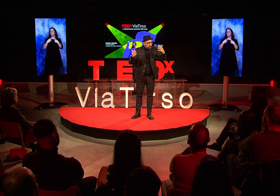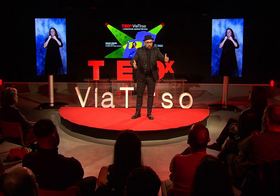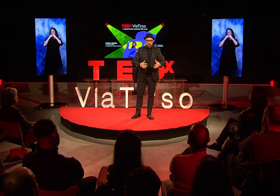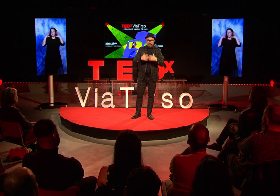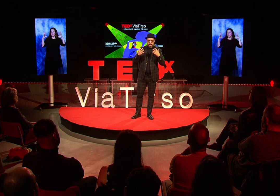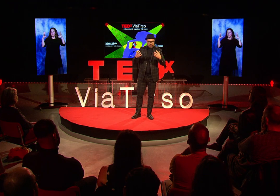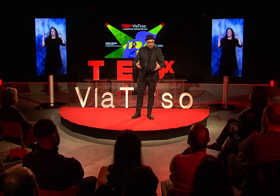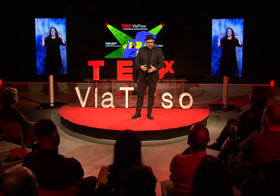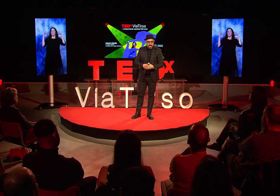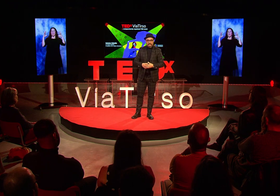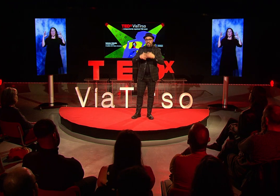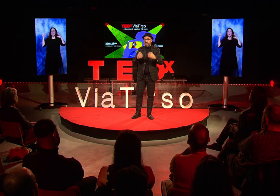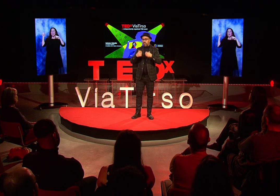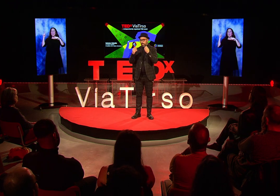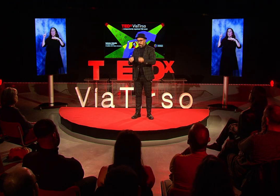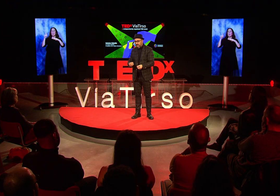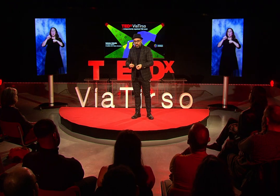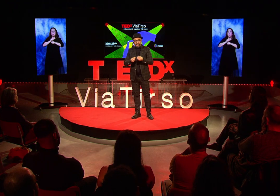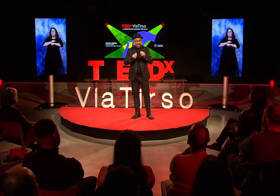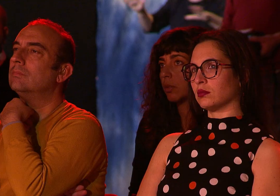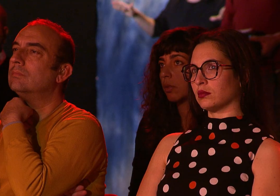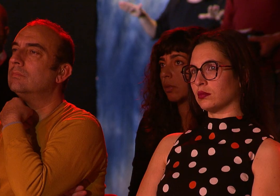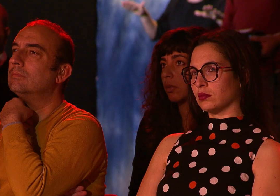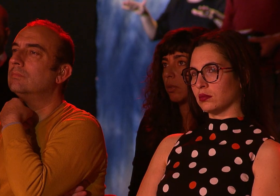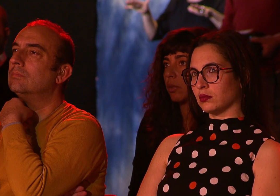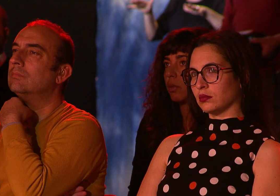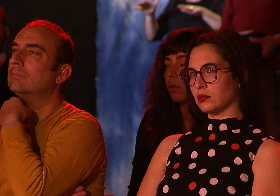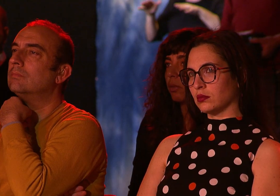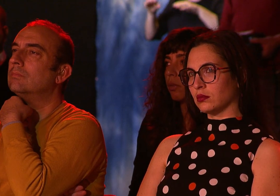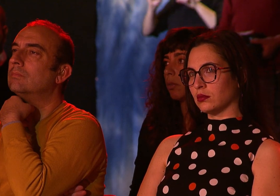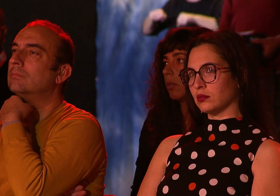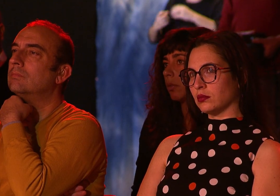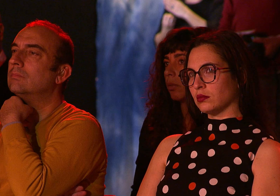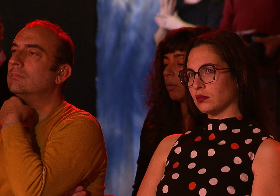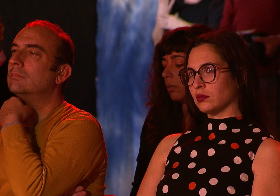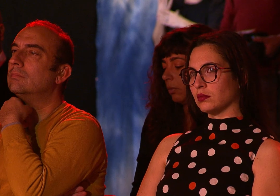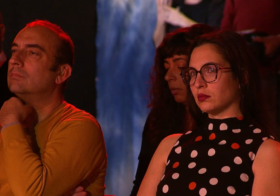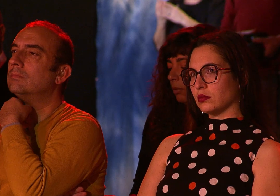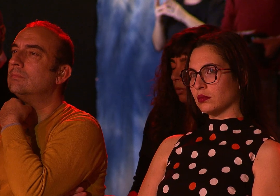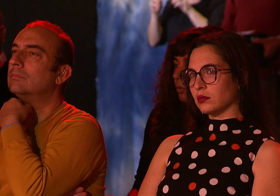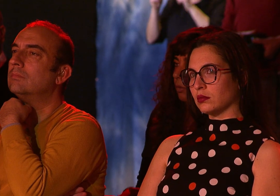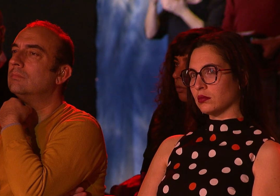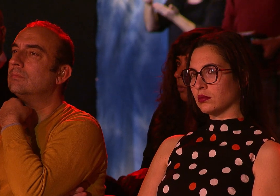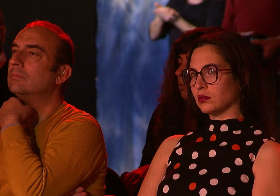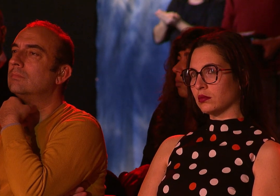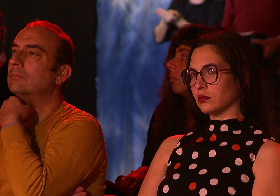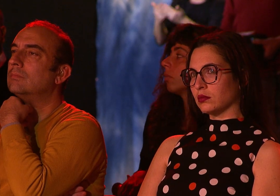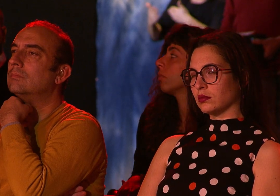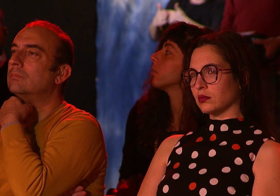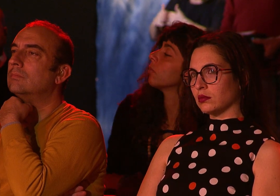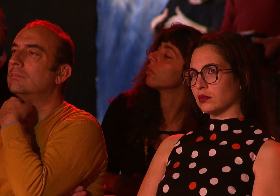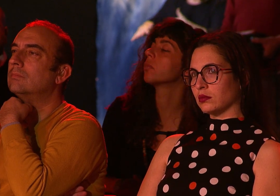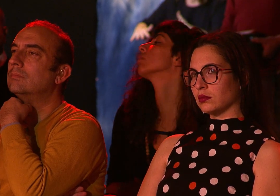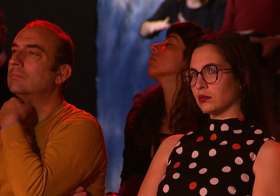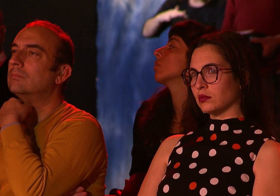vettori di mass media che siano capaci di creare anche contenuti che non solo sono vicine ai territori alle culture